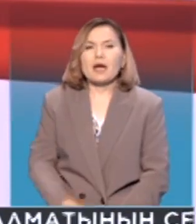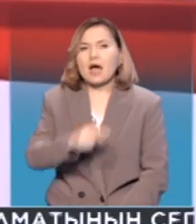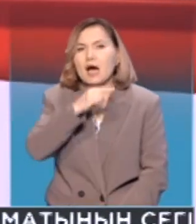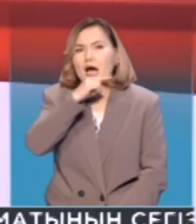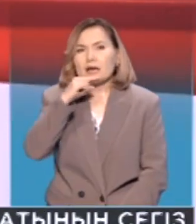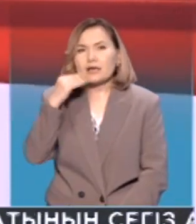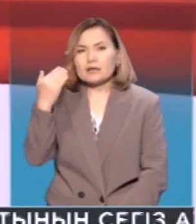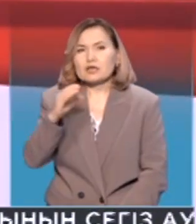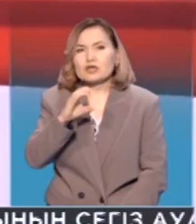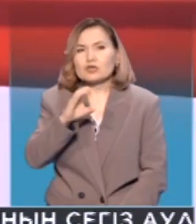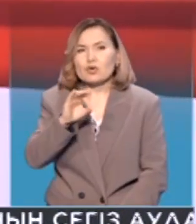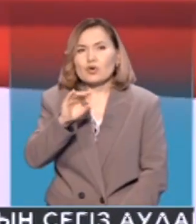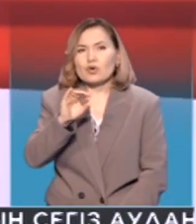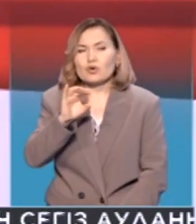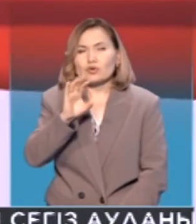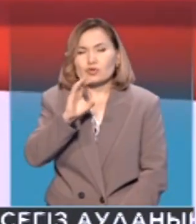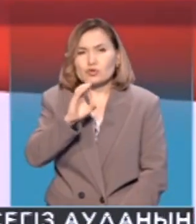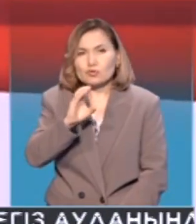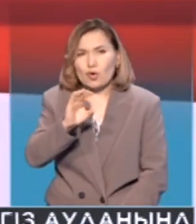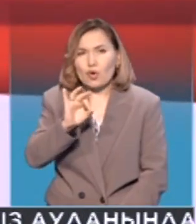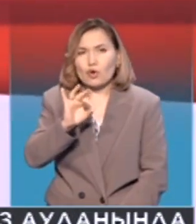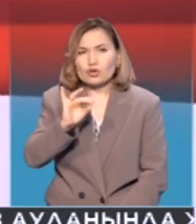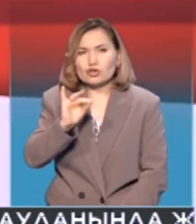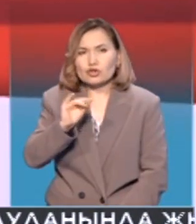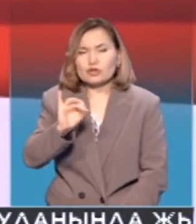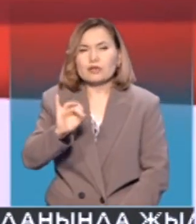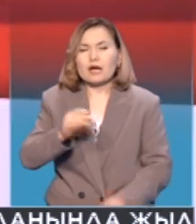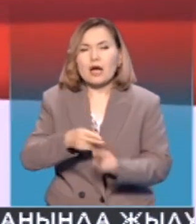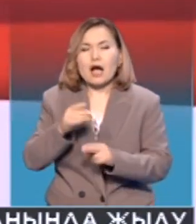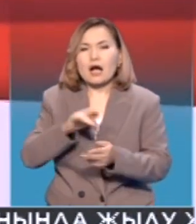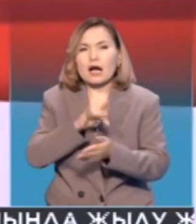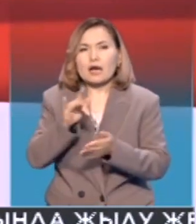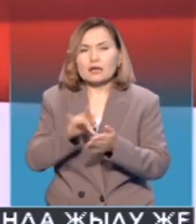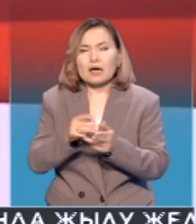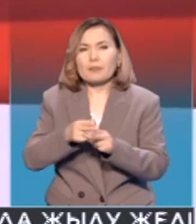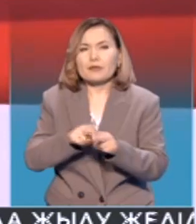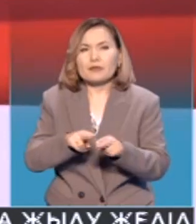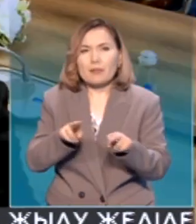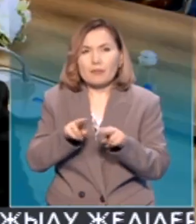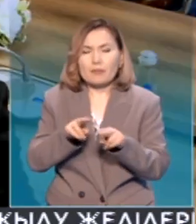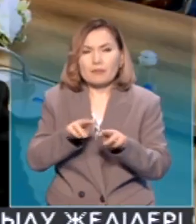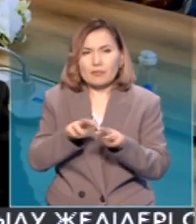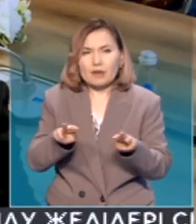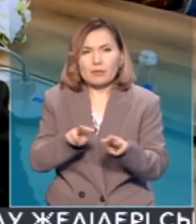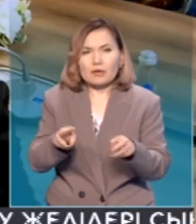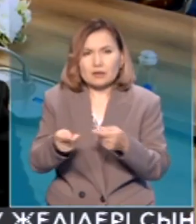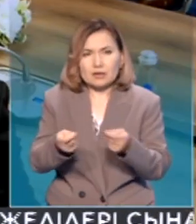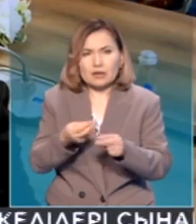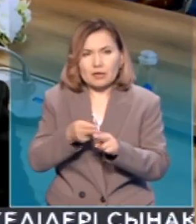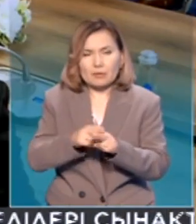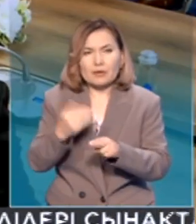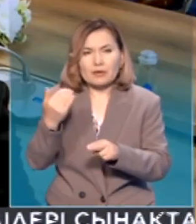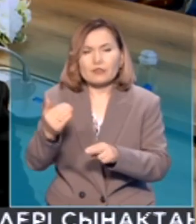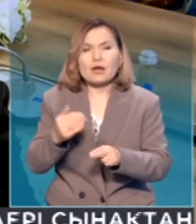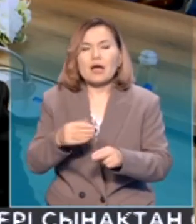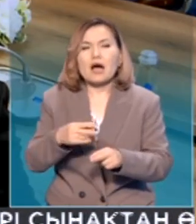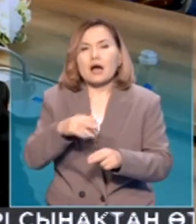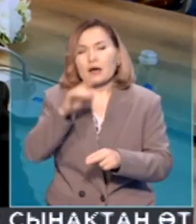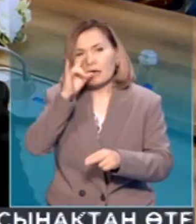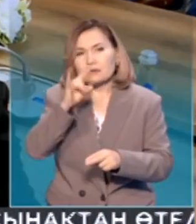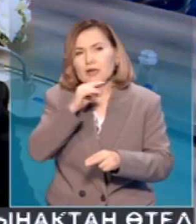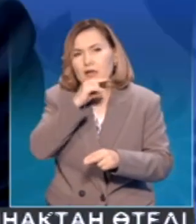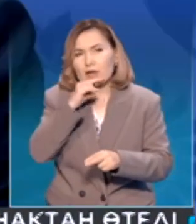Ресейдің Сочи қаласында Қазақстан премьер-министрі Алихан Смаилов, Куба премьер-министрі Мануэль Круспен кездесті. Алихан Смаилов ек